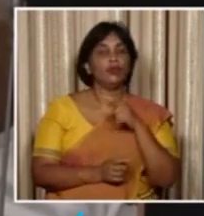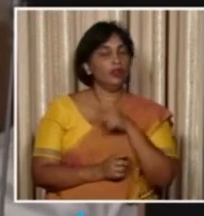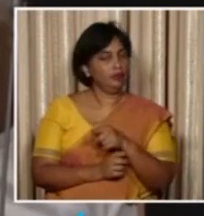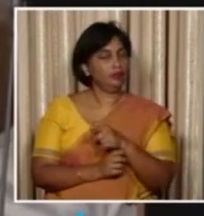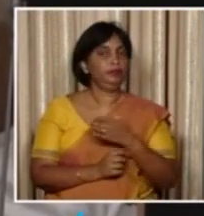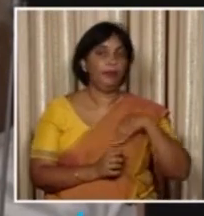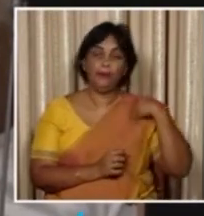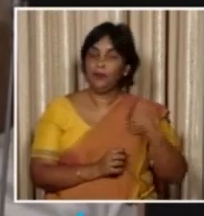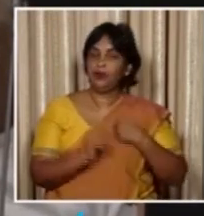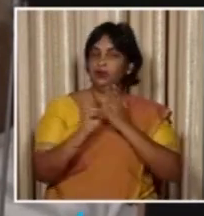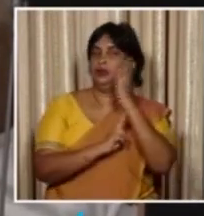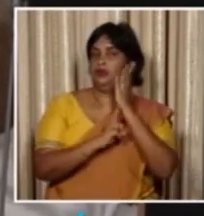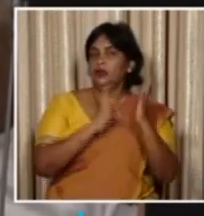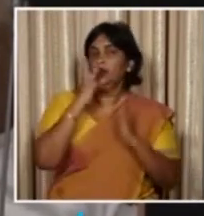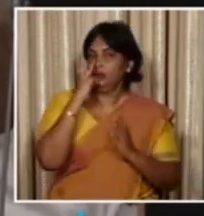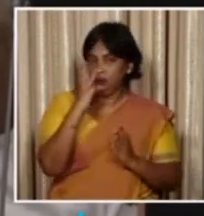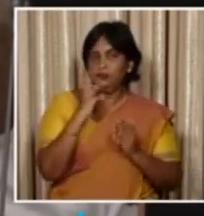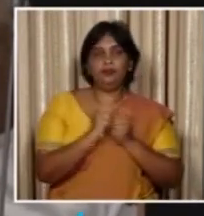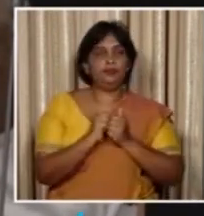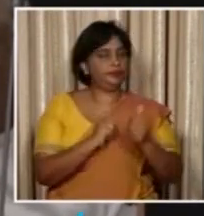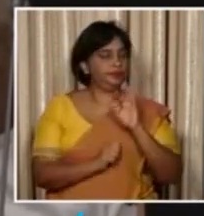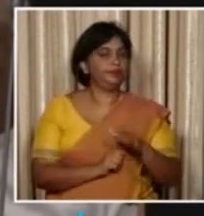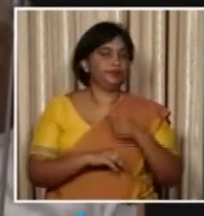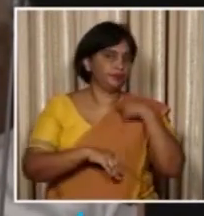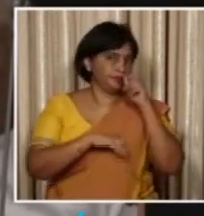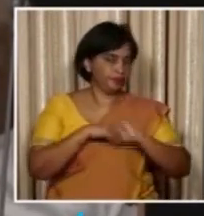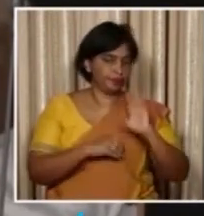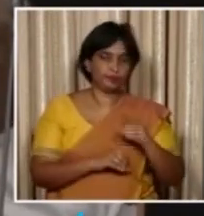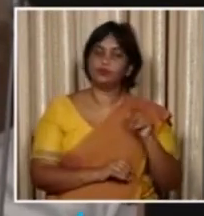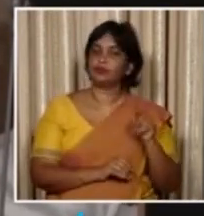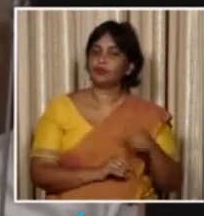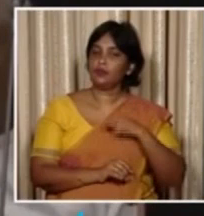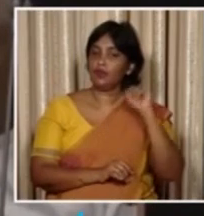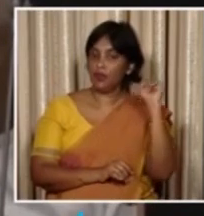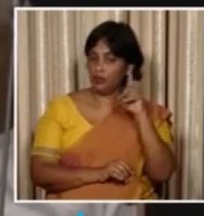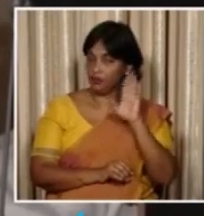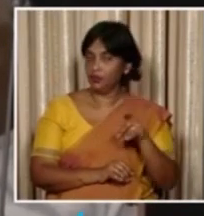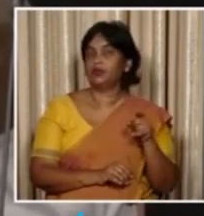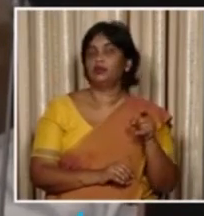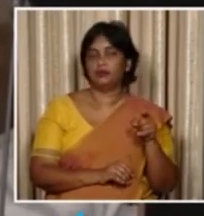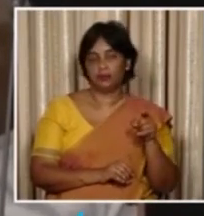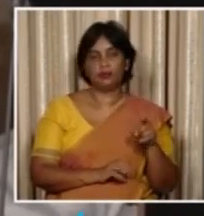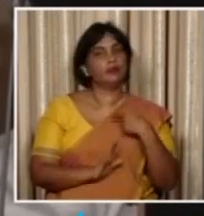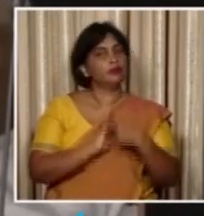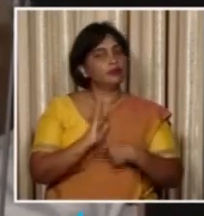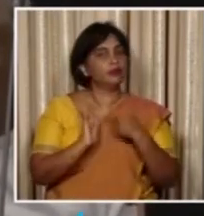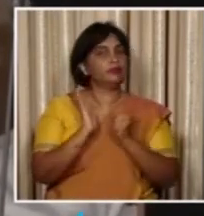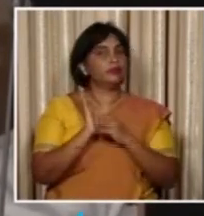එය මූලිකාංශ තුනක් කරා සිදුකිරීමට සැලසුම් කරා. පළමු අංශය වුණේ දේශීය